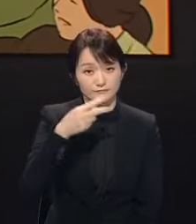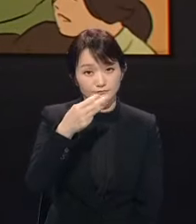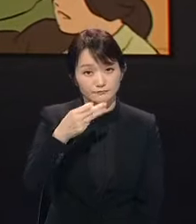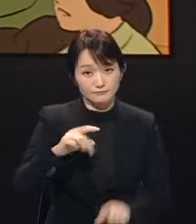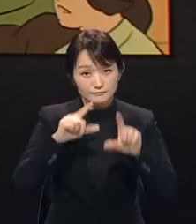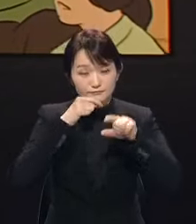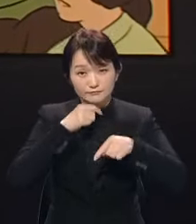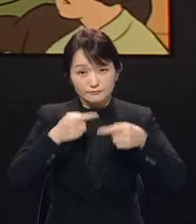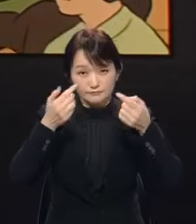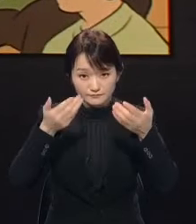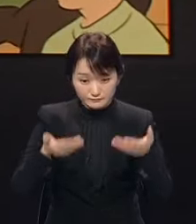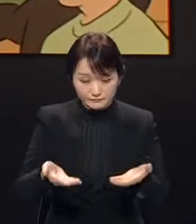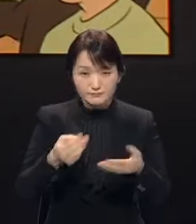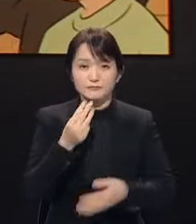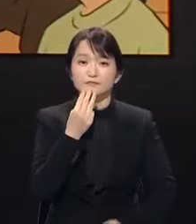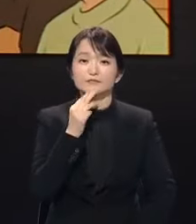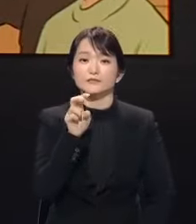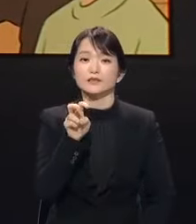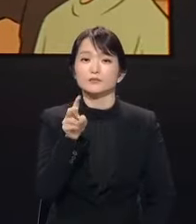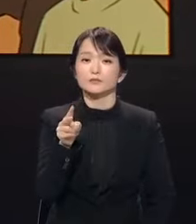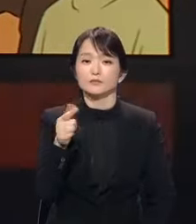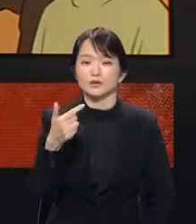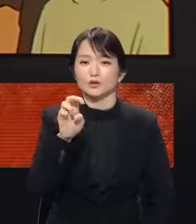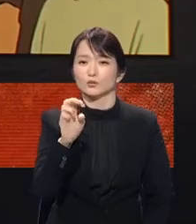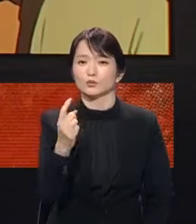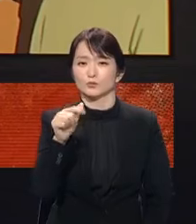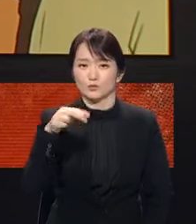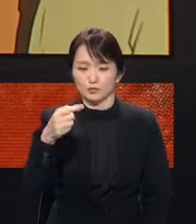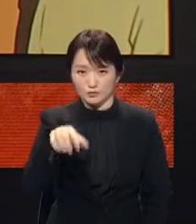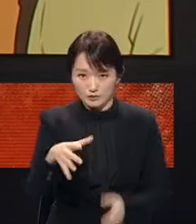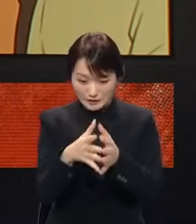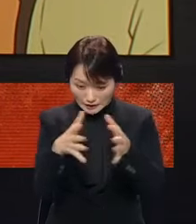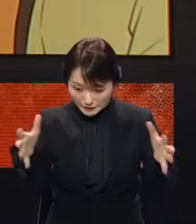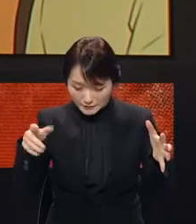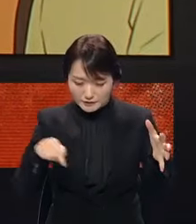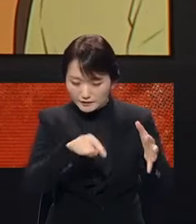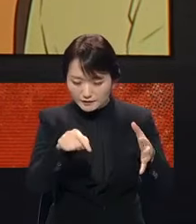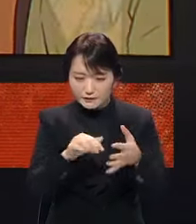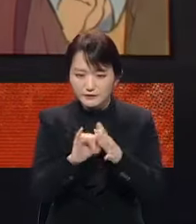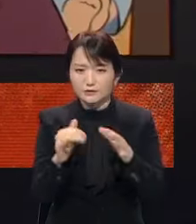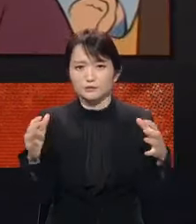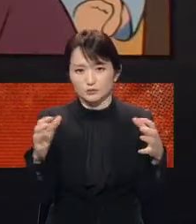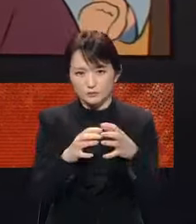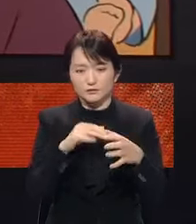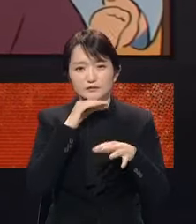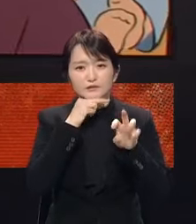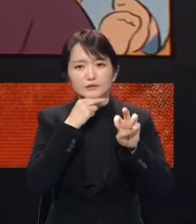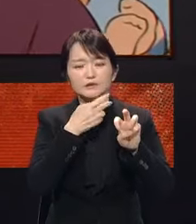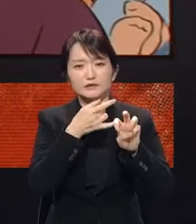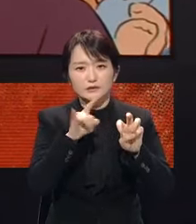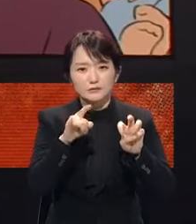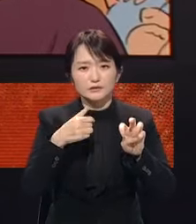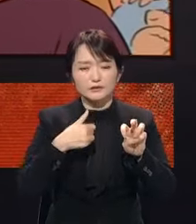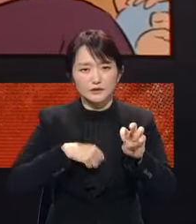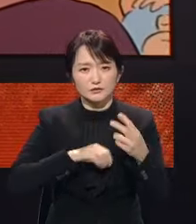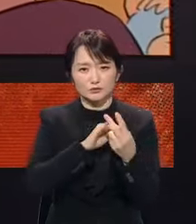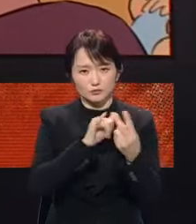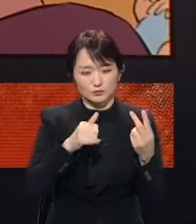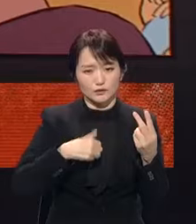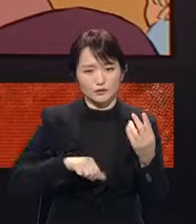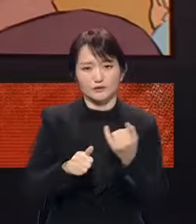2013년 설 연휴, 서울 면목동 한 아파트에도 온 가족이 모였습니다. 이 30대 장성한 두 아들과